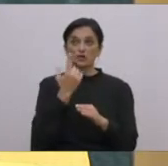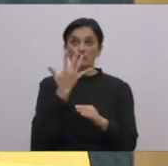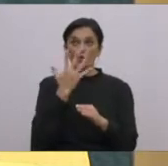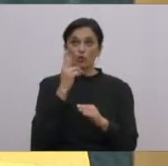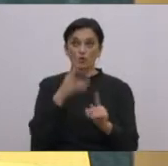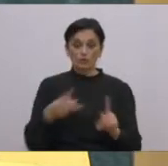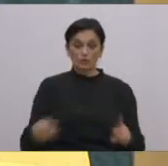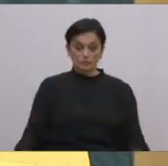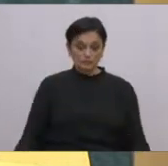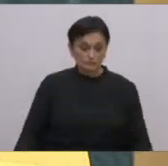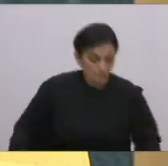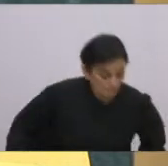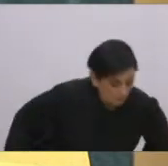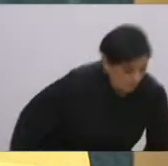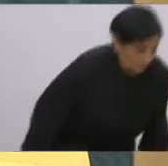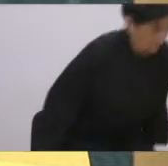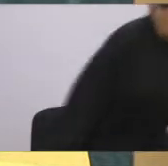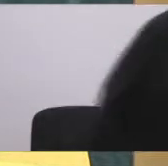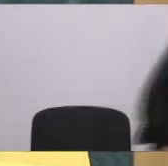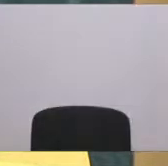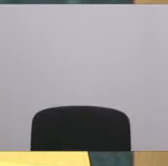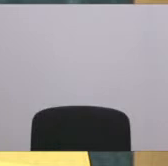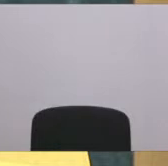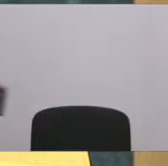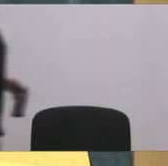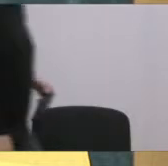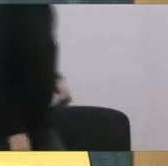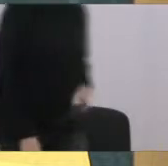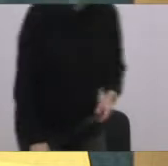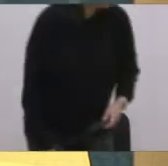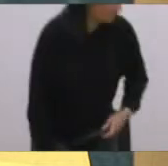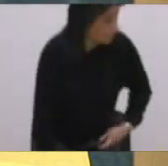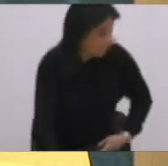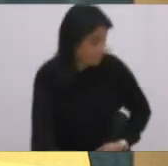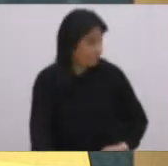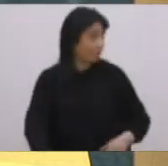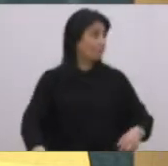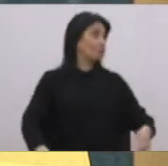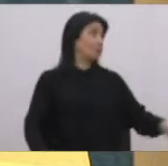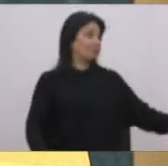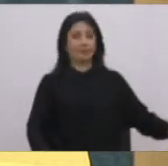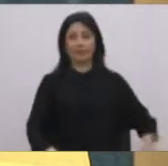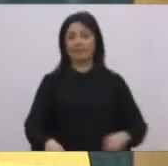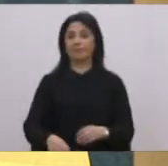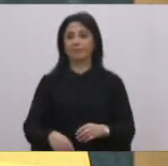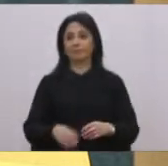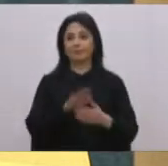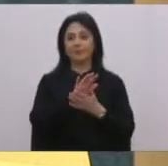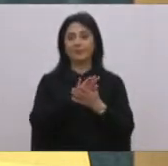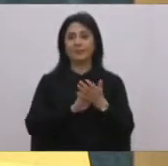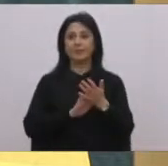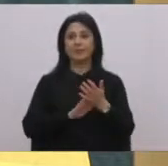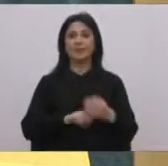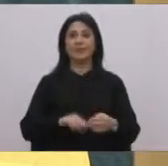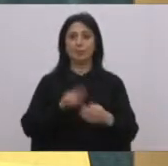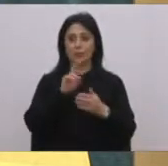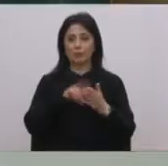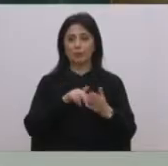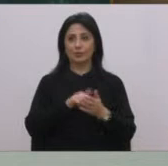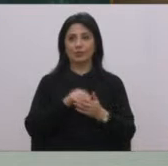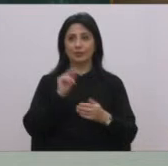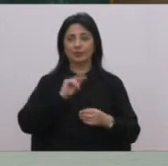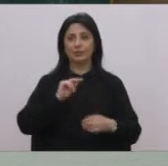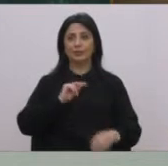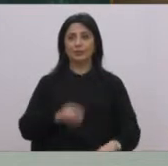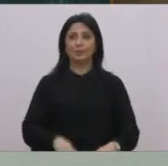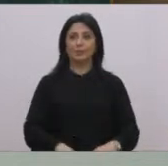ასევე დასრულებულია რომელიც ჭიდრო დასახლებულ მონაკვეთს მოიცავს და დანარჩენ მონაკვეთზე გრძელდება ბოდიში ხიდი გრძელდება